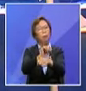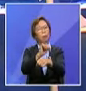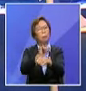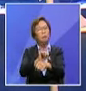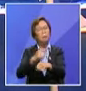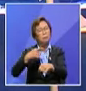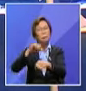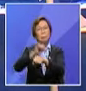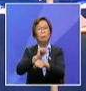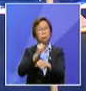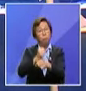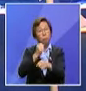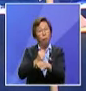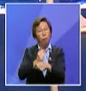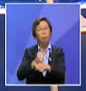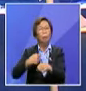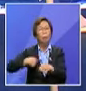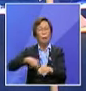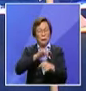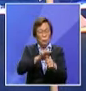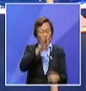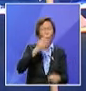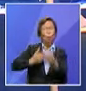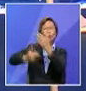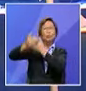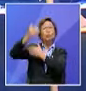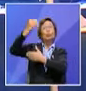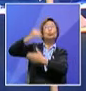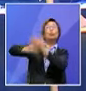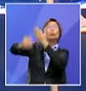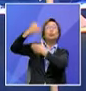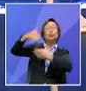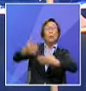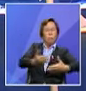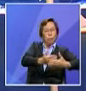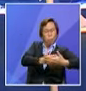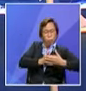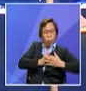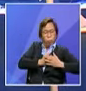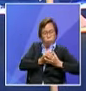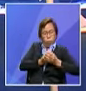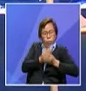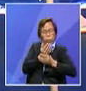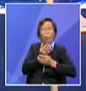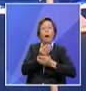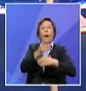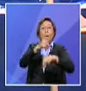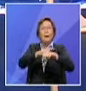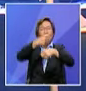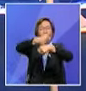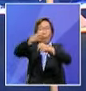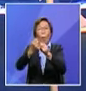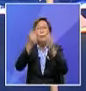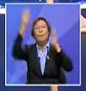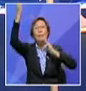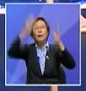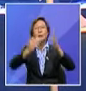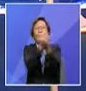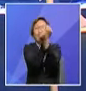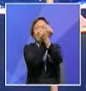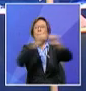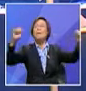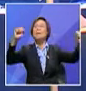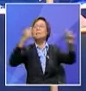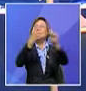kita mengambil semangat yang pernah dipupuk di zaman pembentukan negara kita ketika membebaskan diri